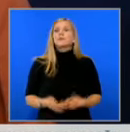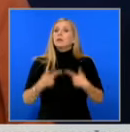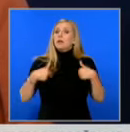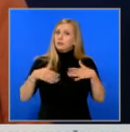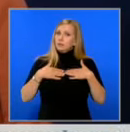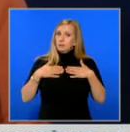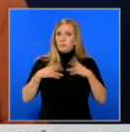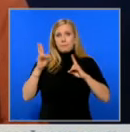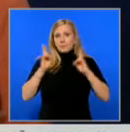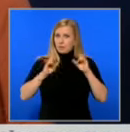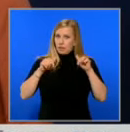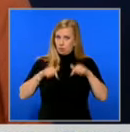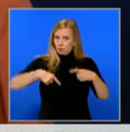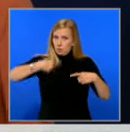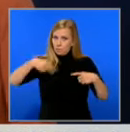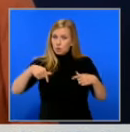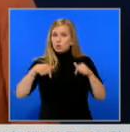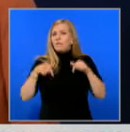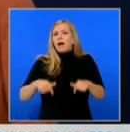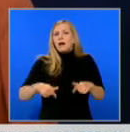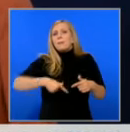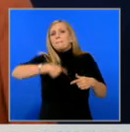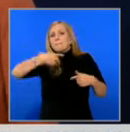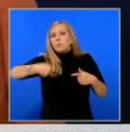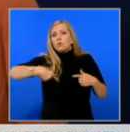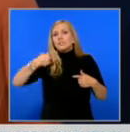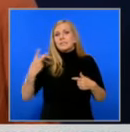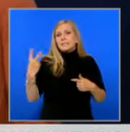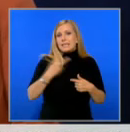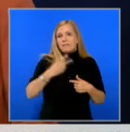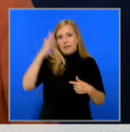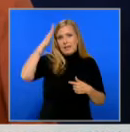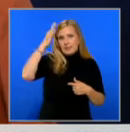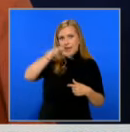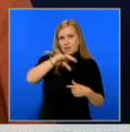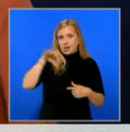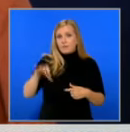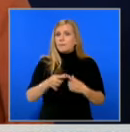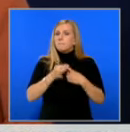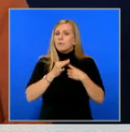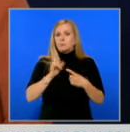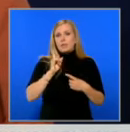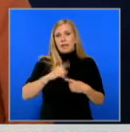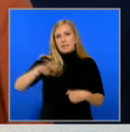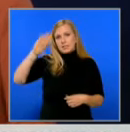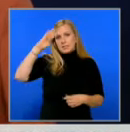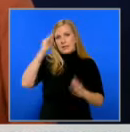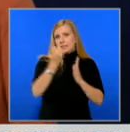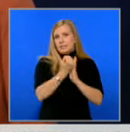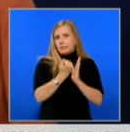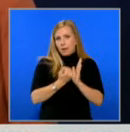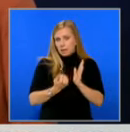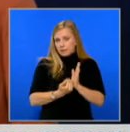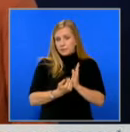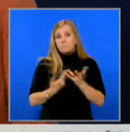ние имаме съгласие за процеса това е процес който важи и за двете страни принципите трябва да бъдат изпълнени